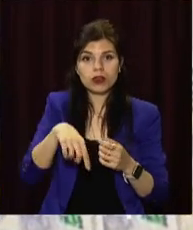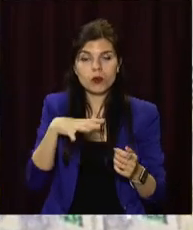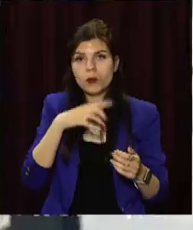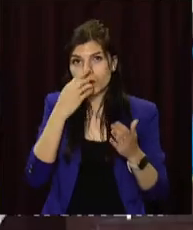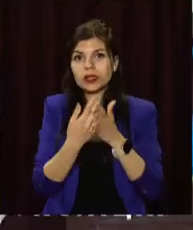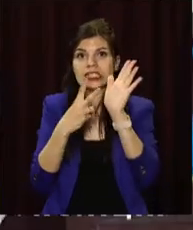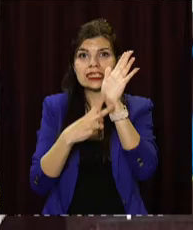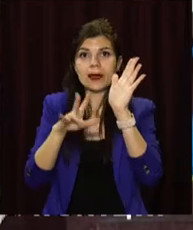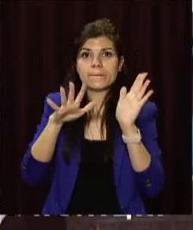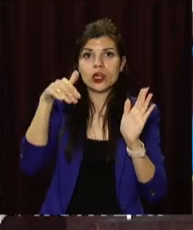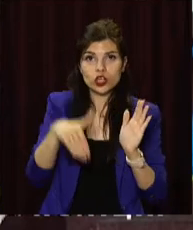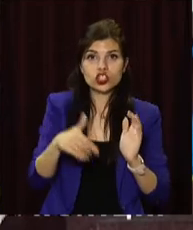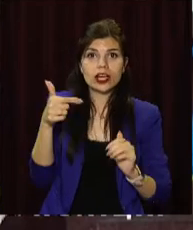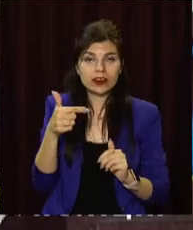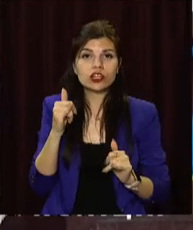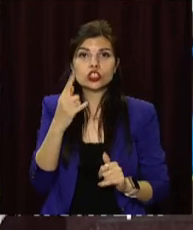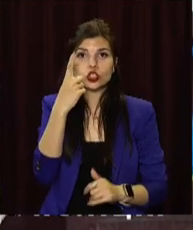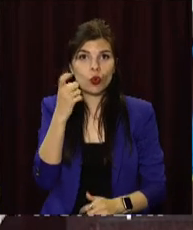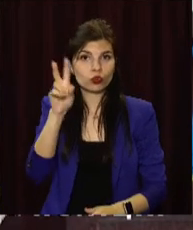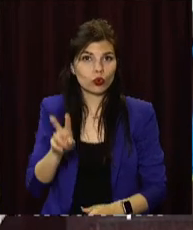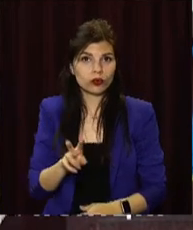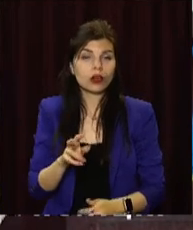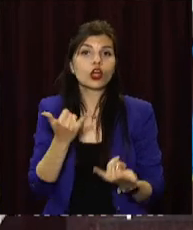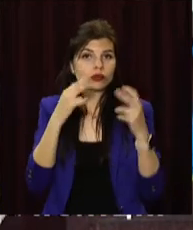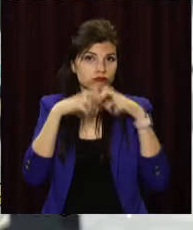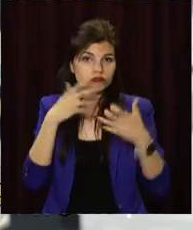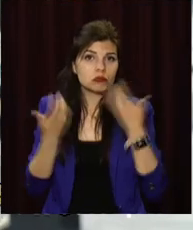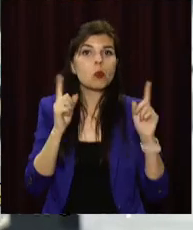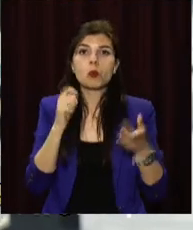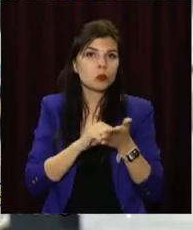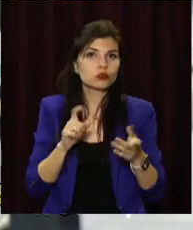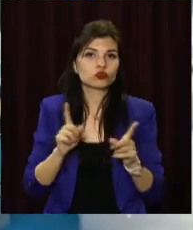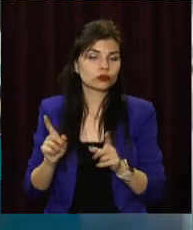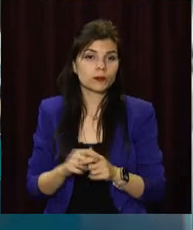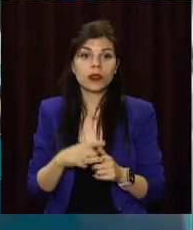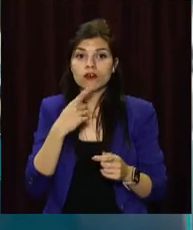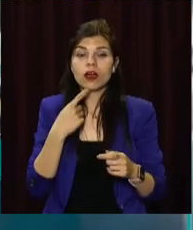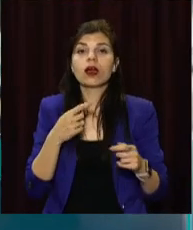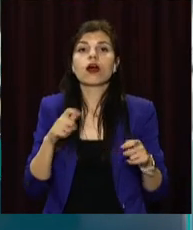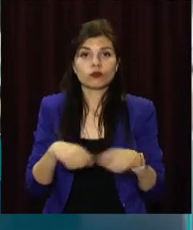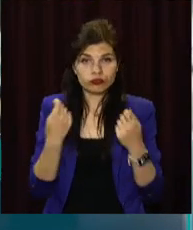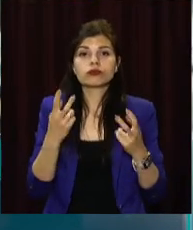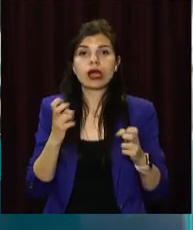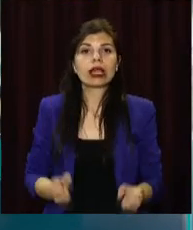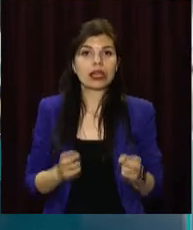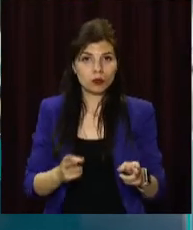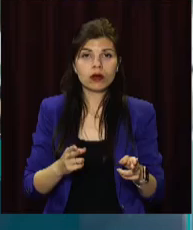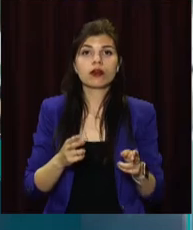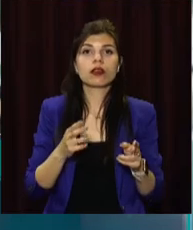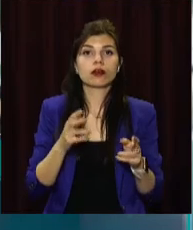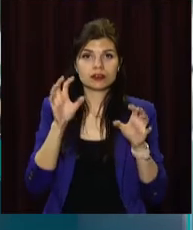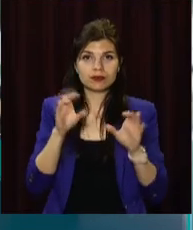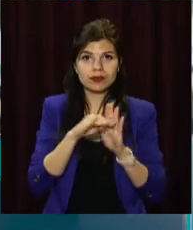майже 75 тисяч гривень та 100 доларів. Триває слідство. Порушено кримінальне провадження. Особи затримані в порядку